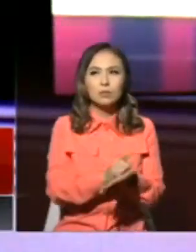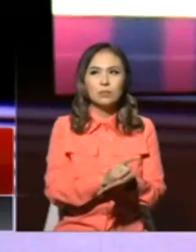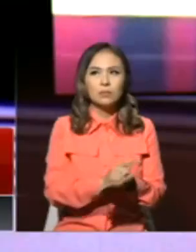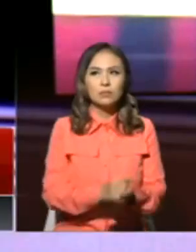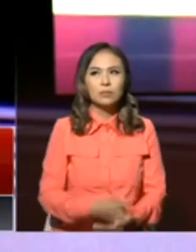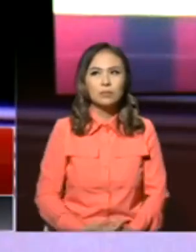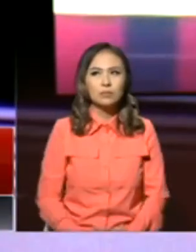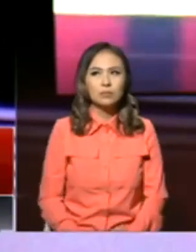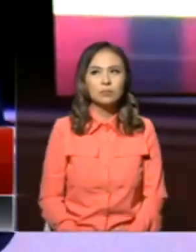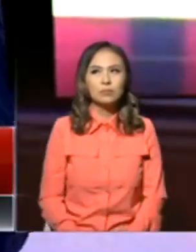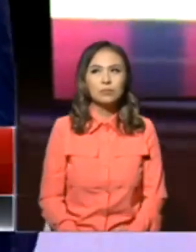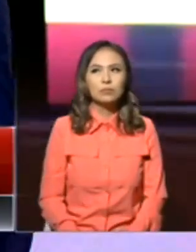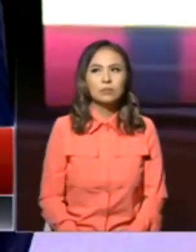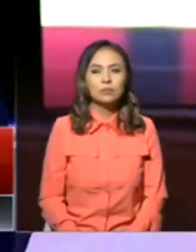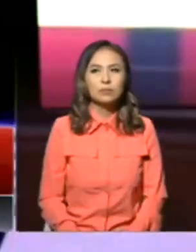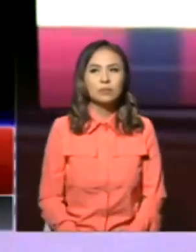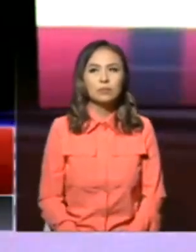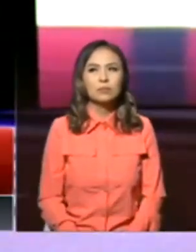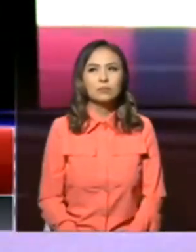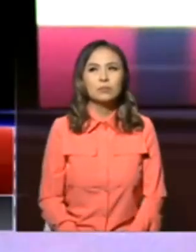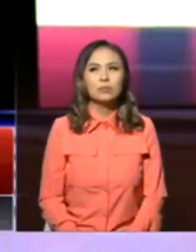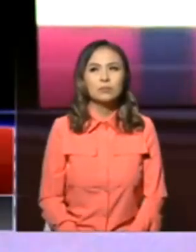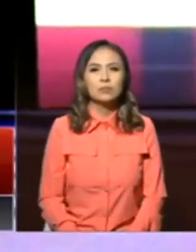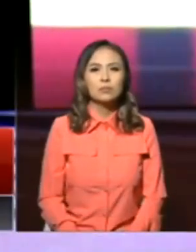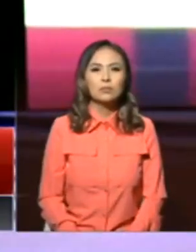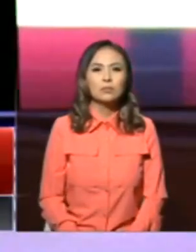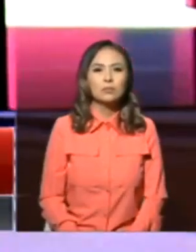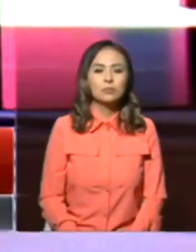түрде айту керек. Шымбат мырза,